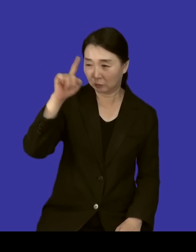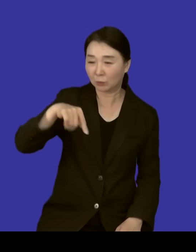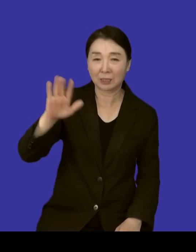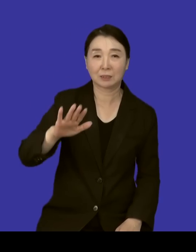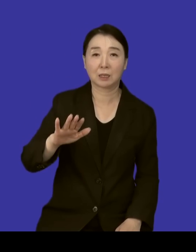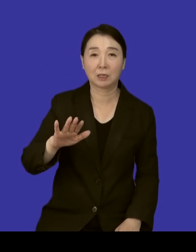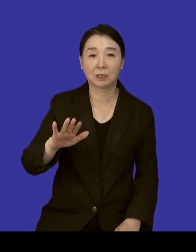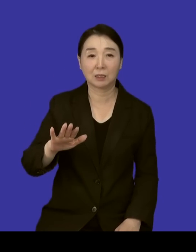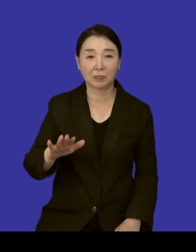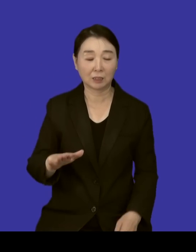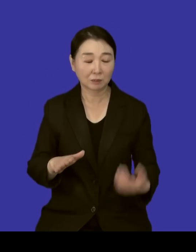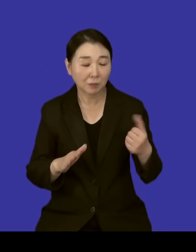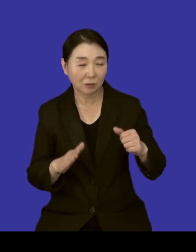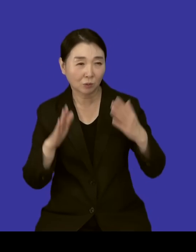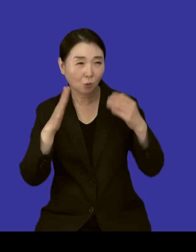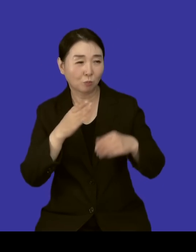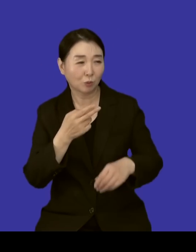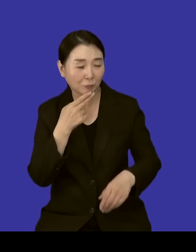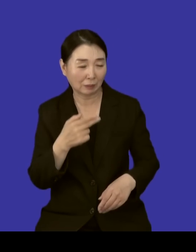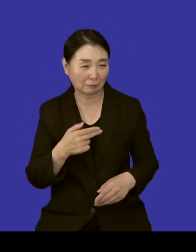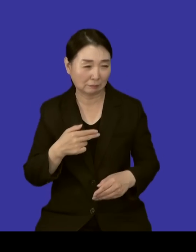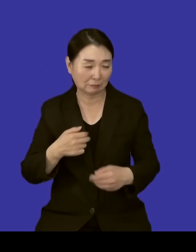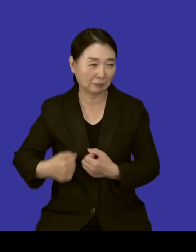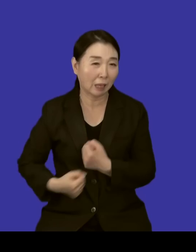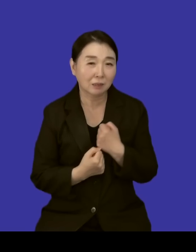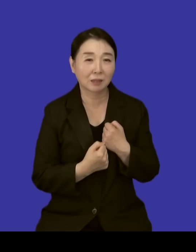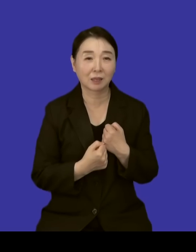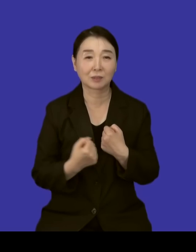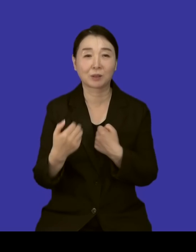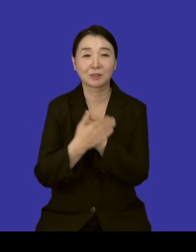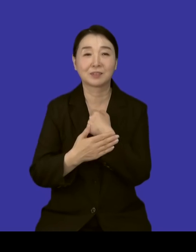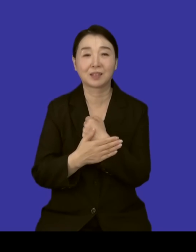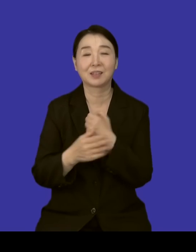애도 뭐 공부 안 한다 이런 얘기 해주니까 너무 은혜가 돼서